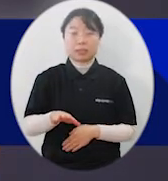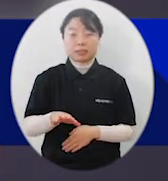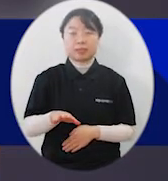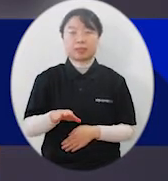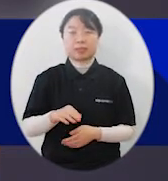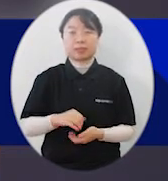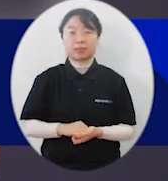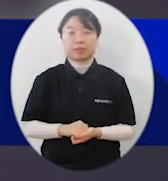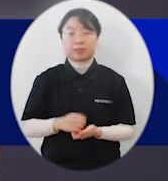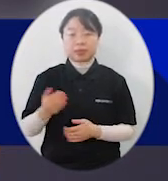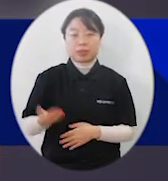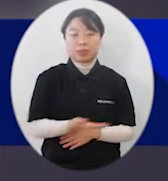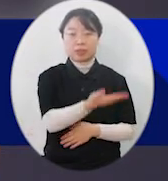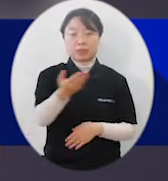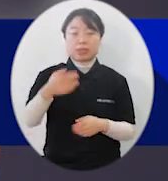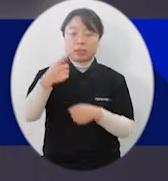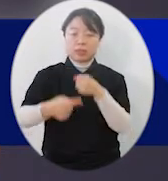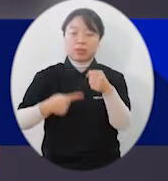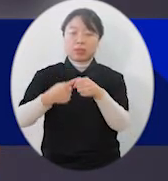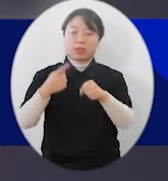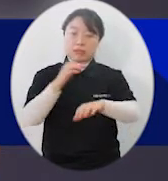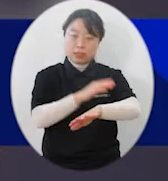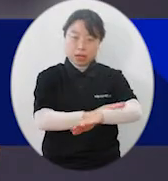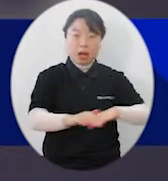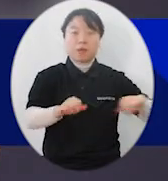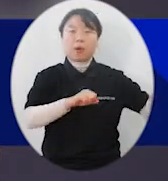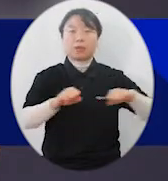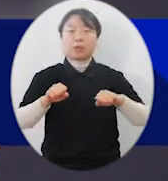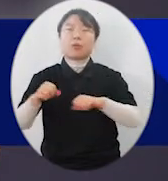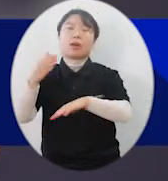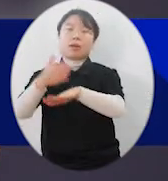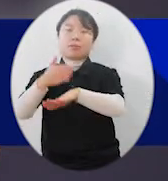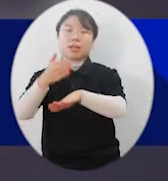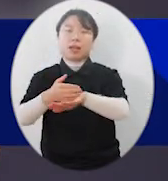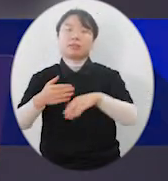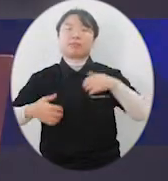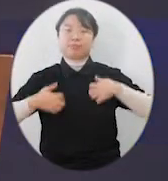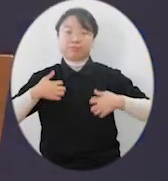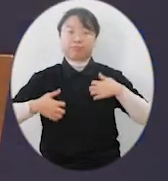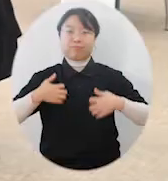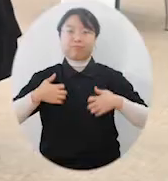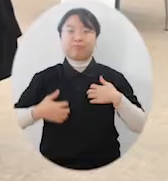불구하고 잘 마무리라고 오늘 종결식을 갖게 돼서 아주 기쁘게 생각을 합니다.